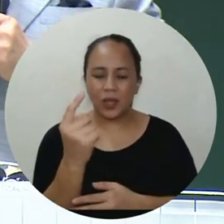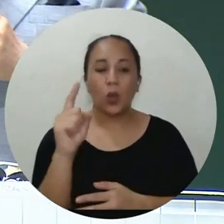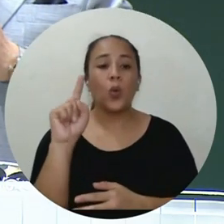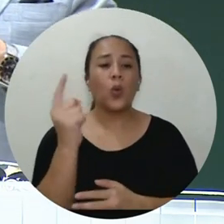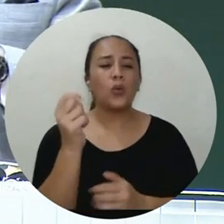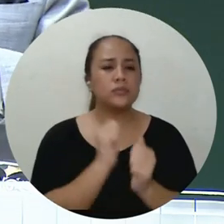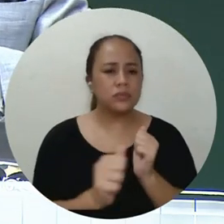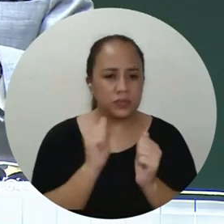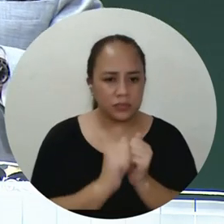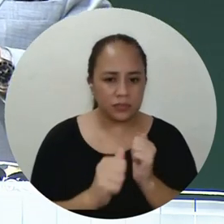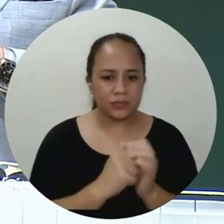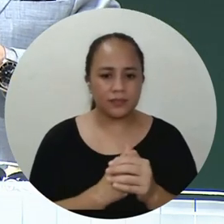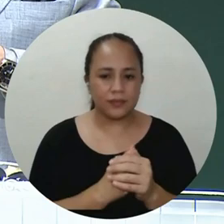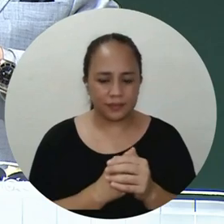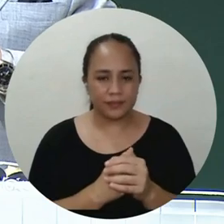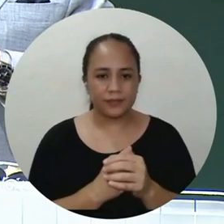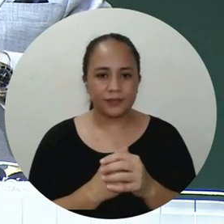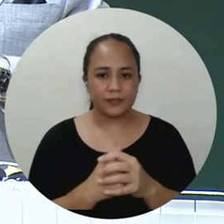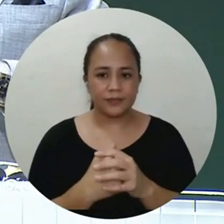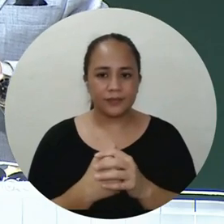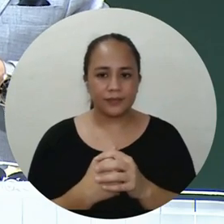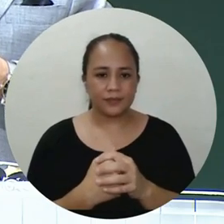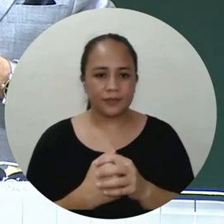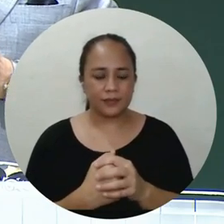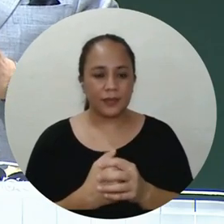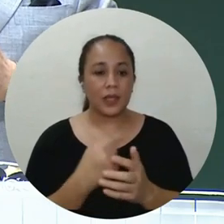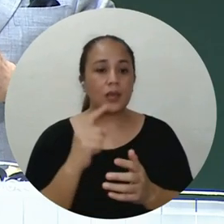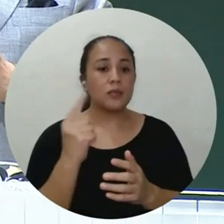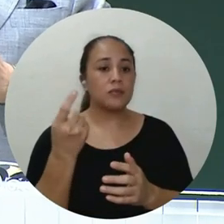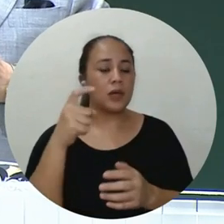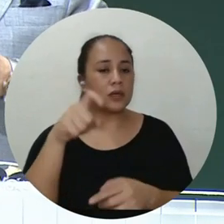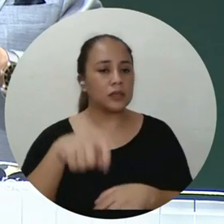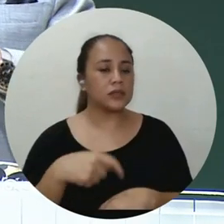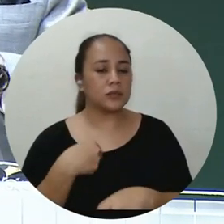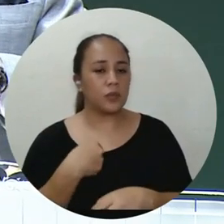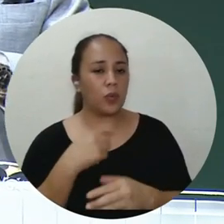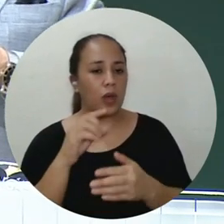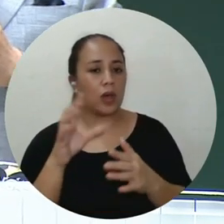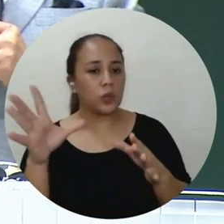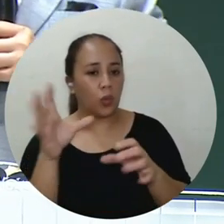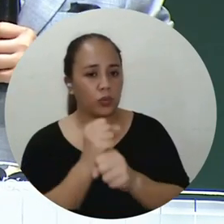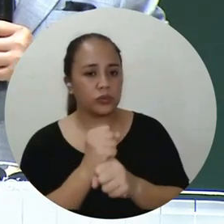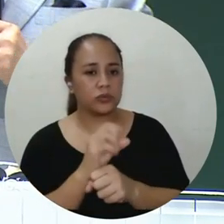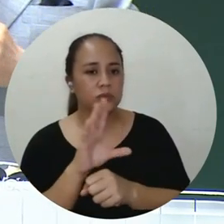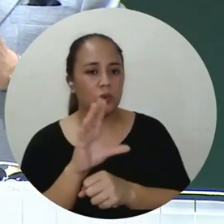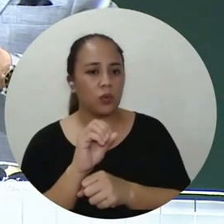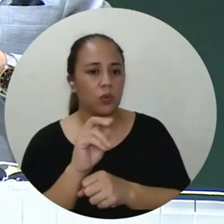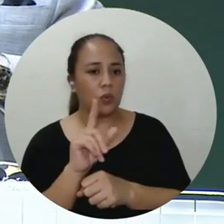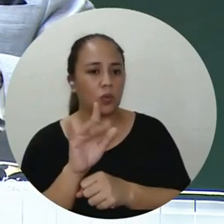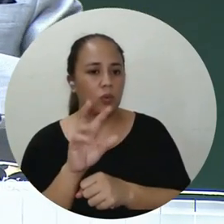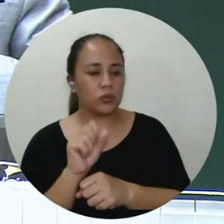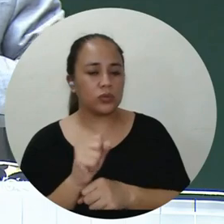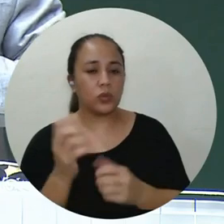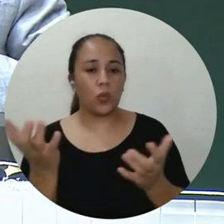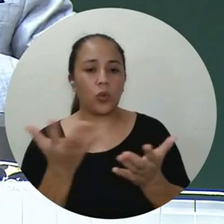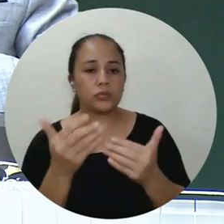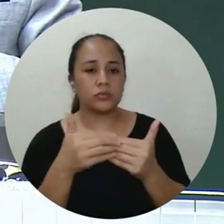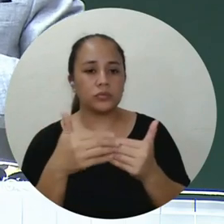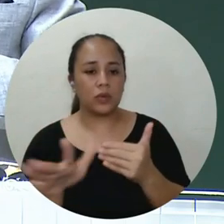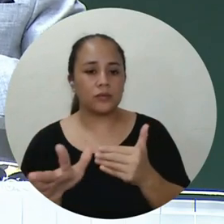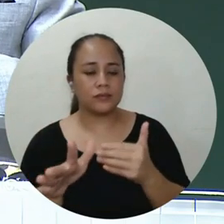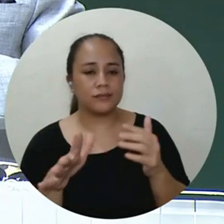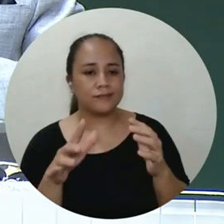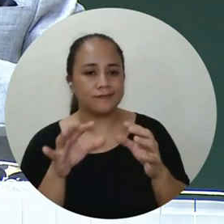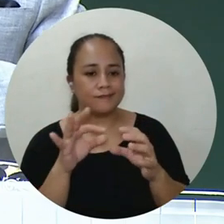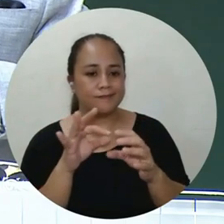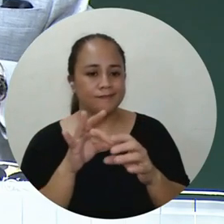이게 인생 결론 나야 돼요. This must be your conclusion. 여기서 답이 나야 돼요. This has to be where your answers come 이거 from. 이거 난 사람은 흔들리질